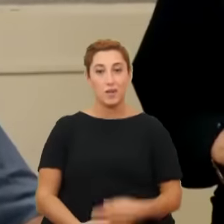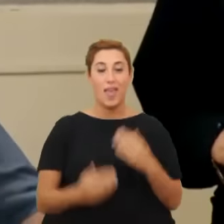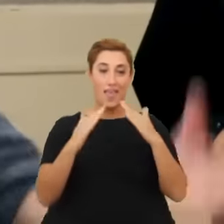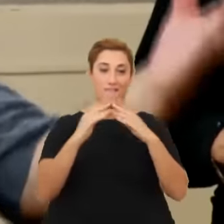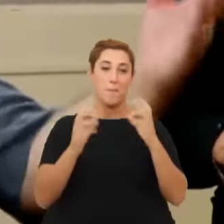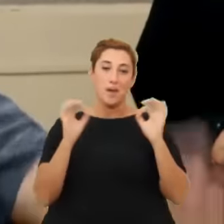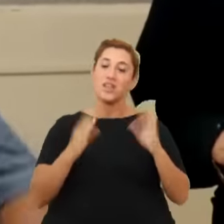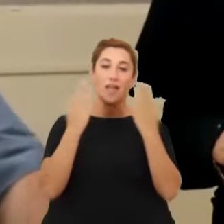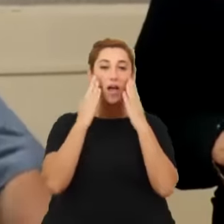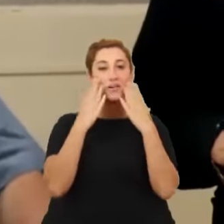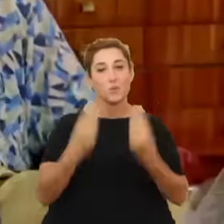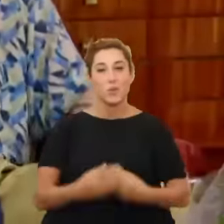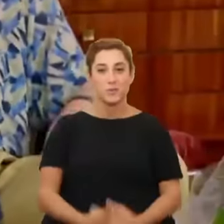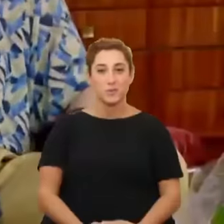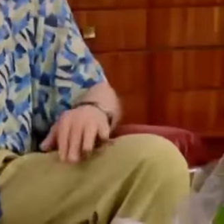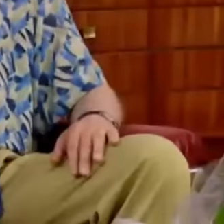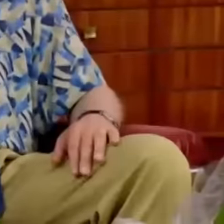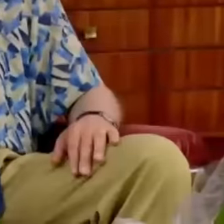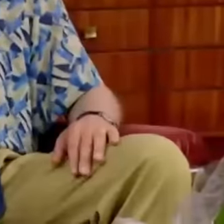ya. Hadi hayırlısı olsun.